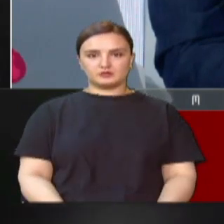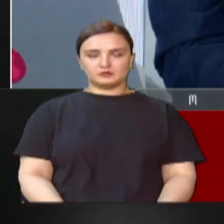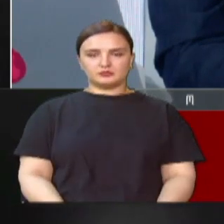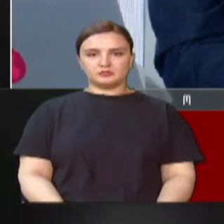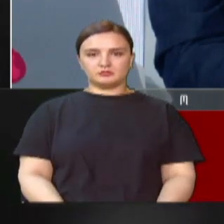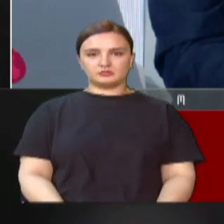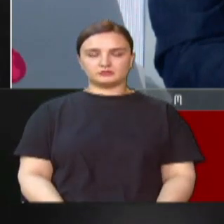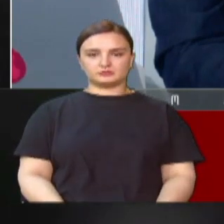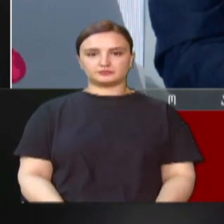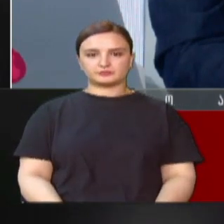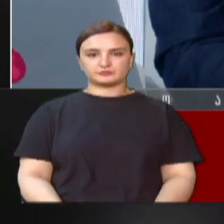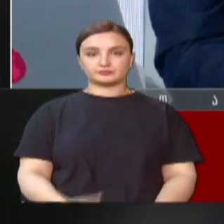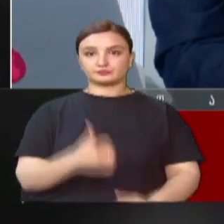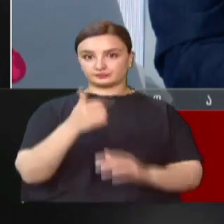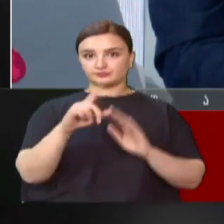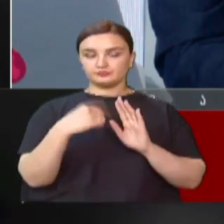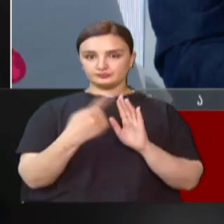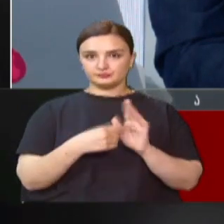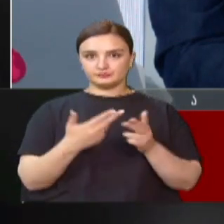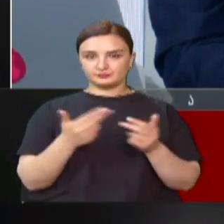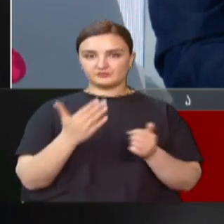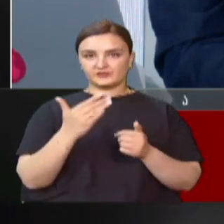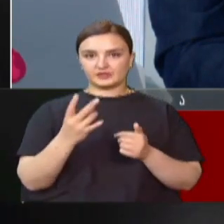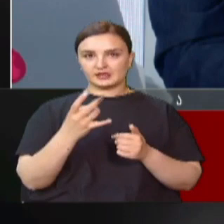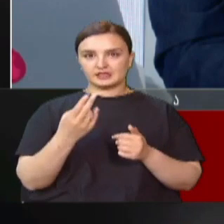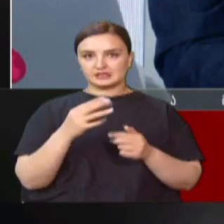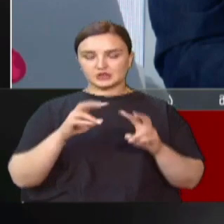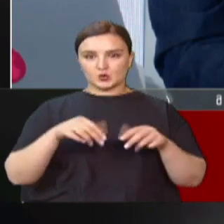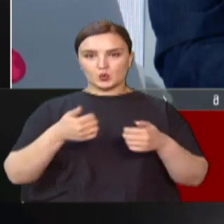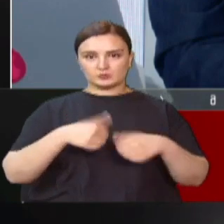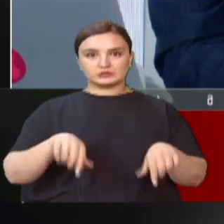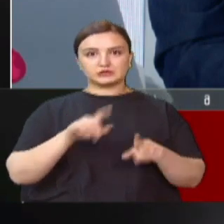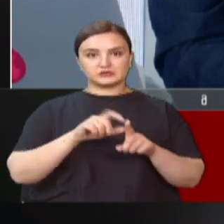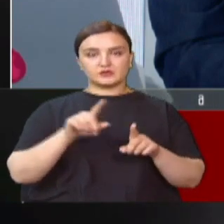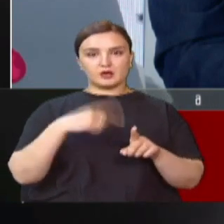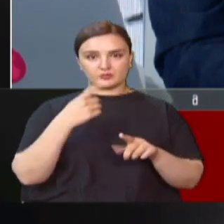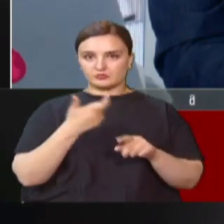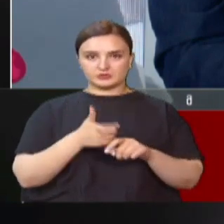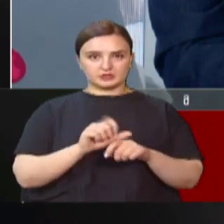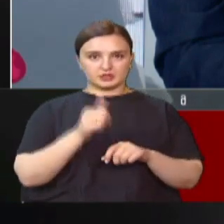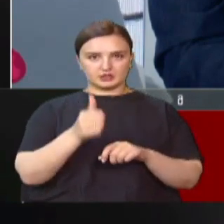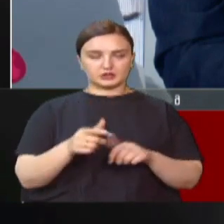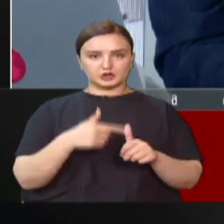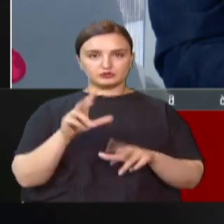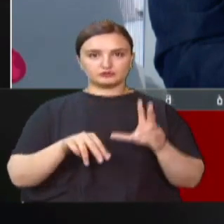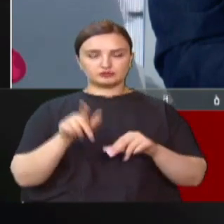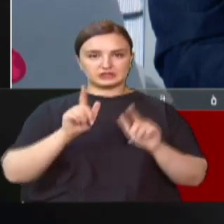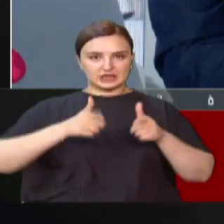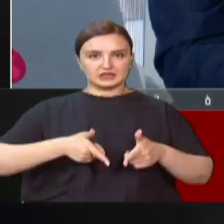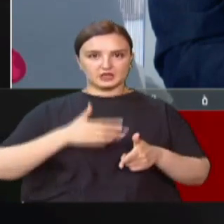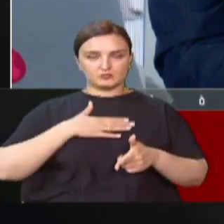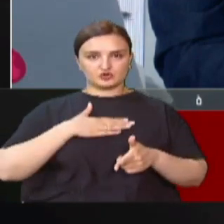კარგი კითხვა არის, მადლობა ამ კითხვისთვის. კარგია, რომ ვენეციის კომისია ამას ამბობს, ესე იგი ის დაეთანხმა ჩვენ რბილად, რომ ვთქვათ,